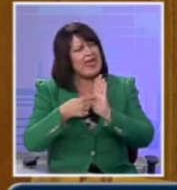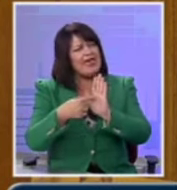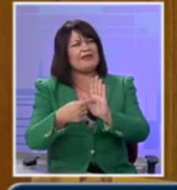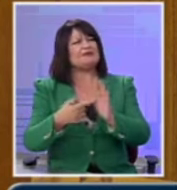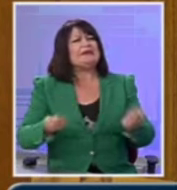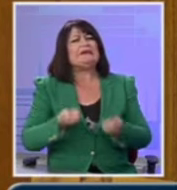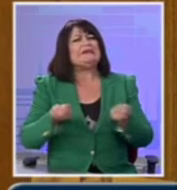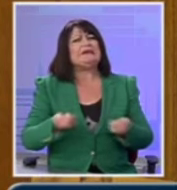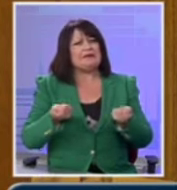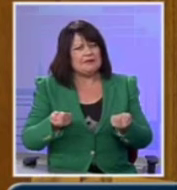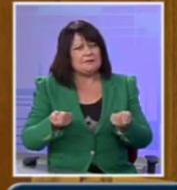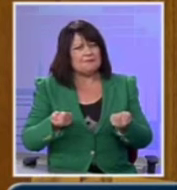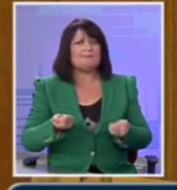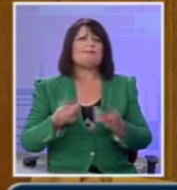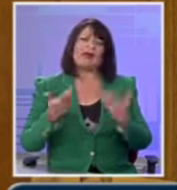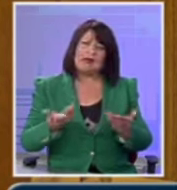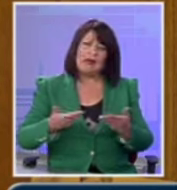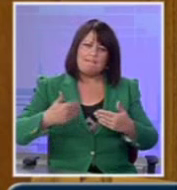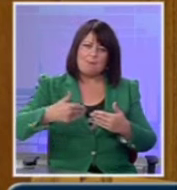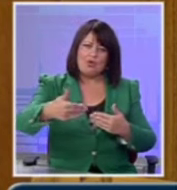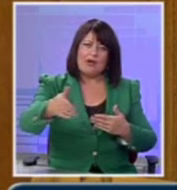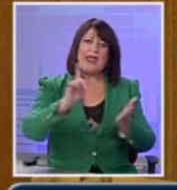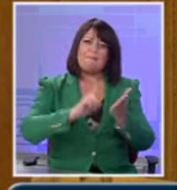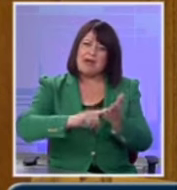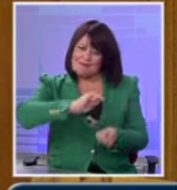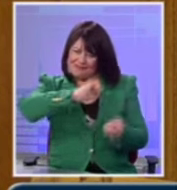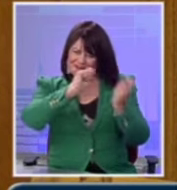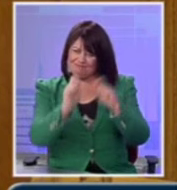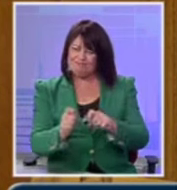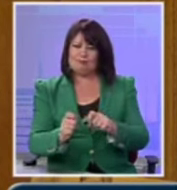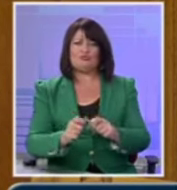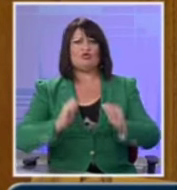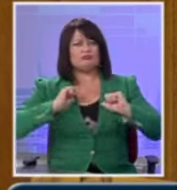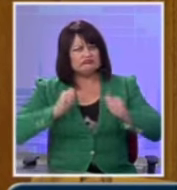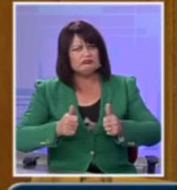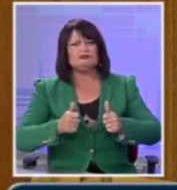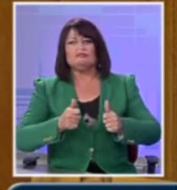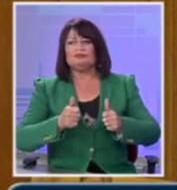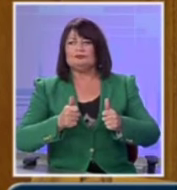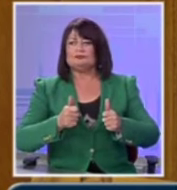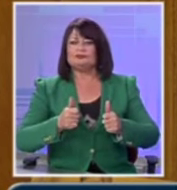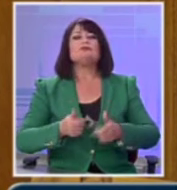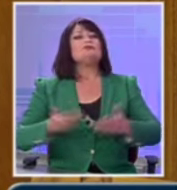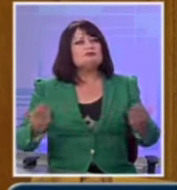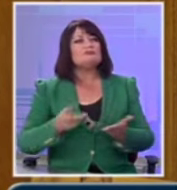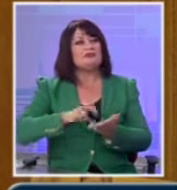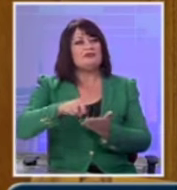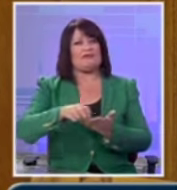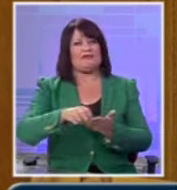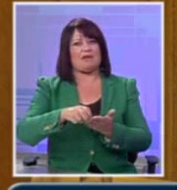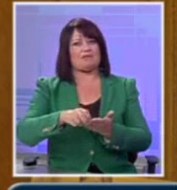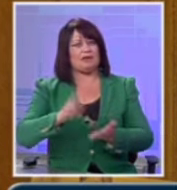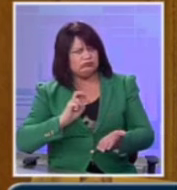γραφής, τα οποία όμως στην πορεία πρέπει να μετατραπούν σε πιο αποφασιστικά βήματα, αν όχι και